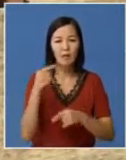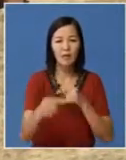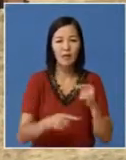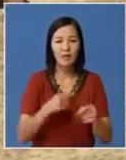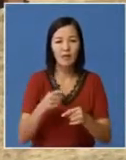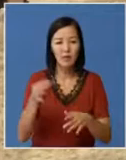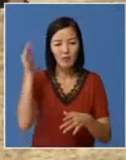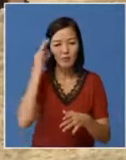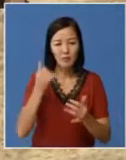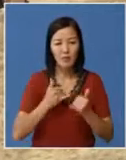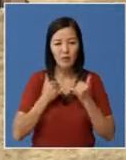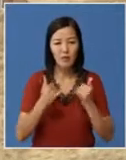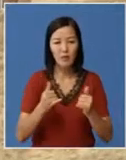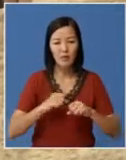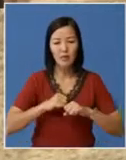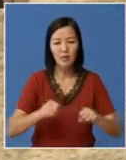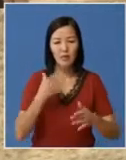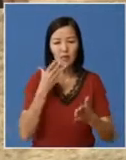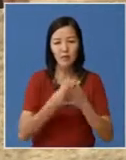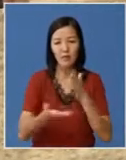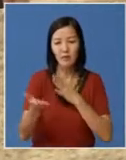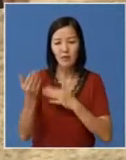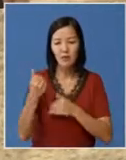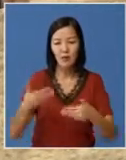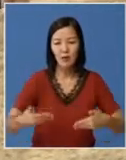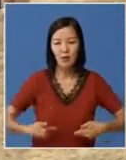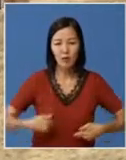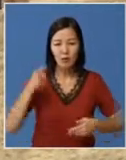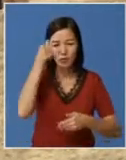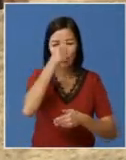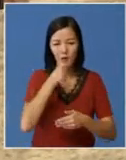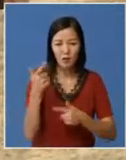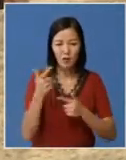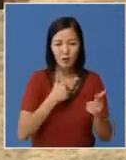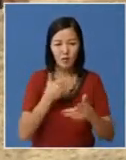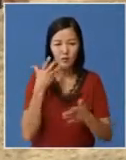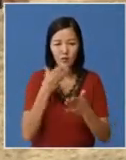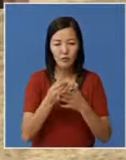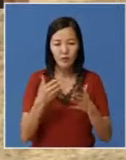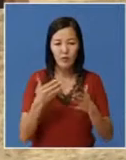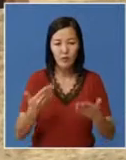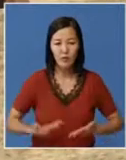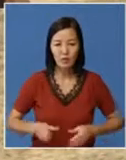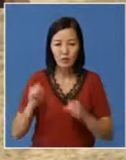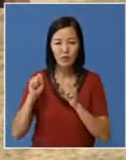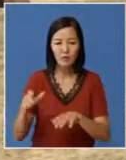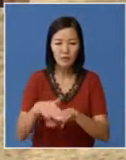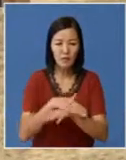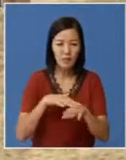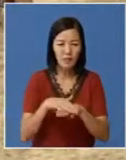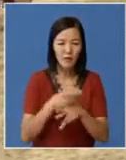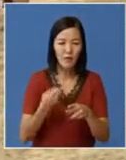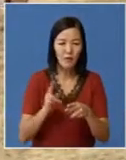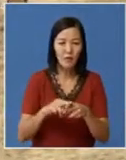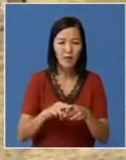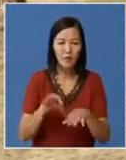героизме и подвигах своих дедов, которые в годы голода и холода готовы были отдать свои жизни ради спасения народа.